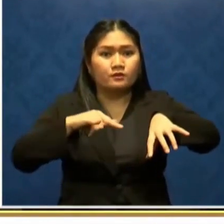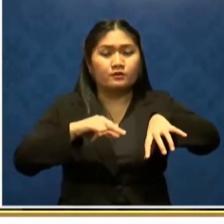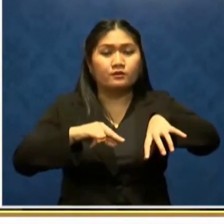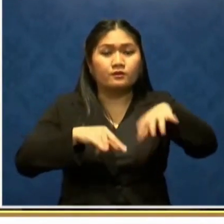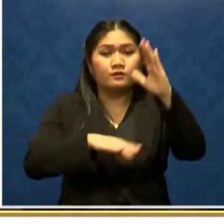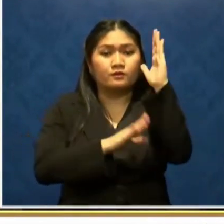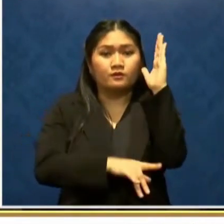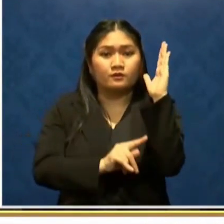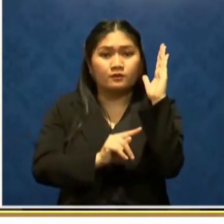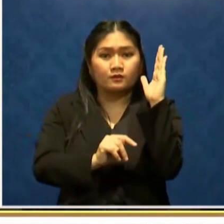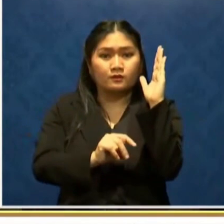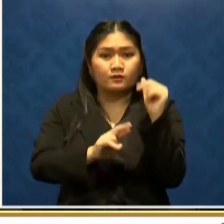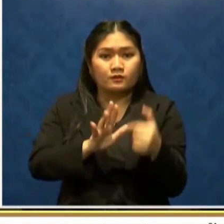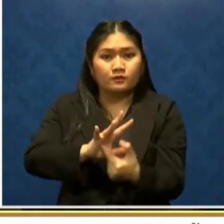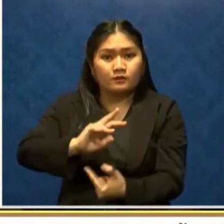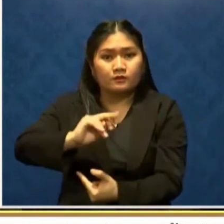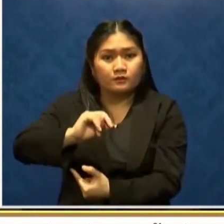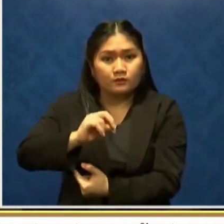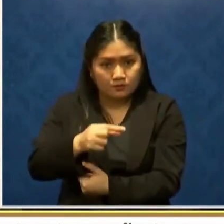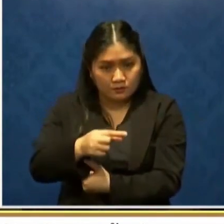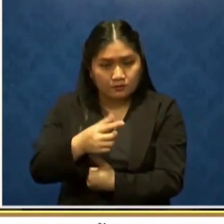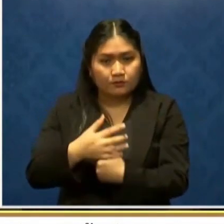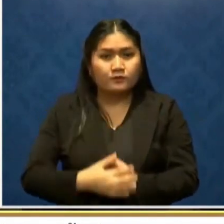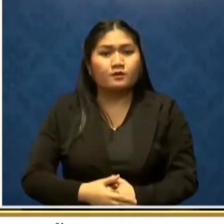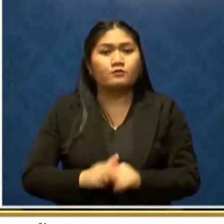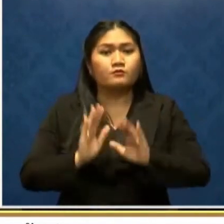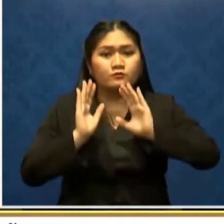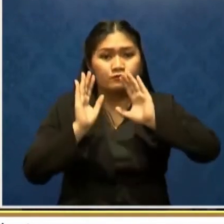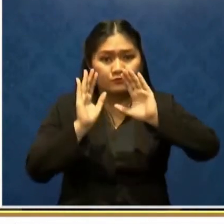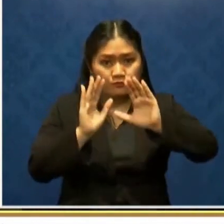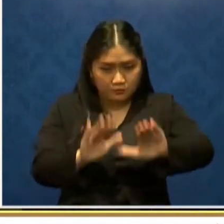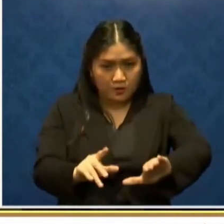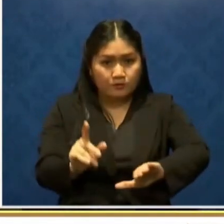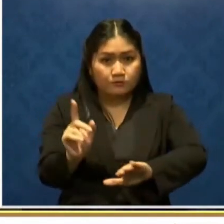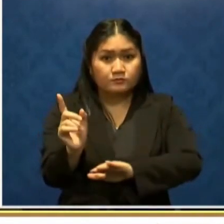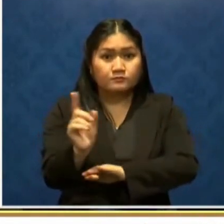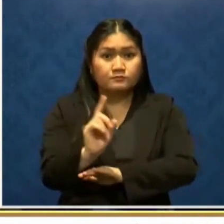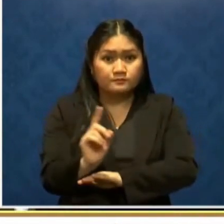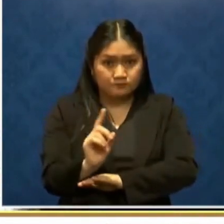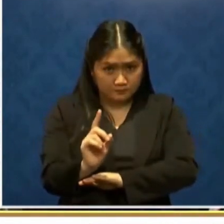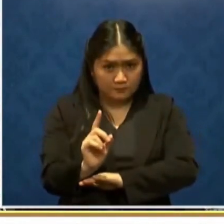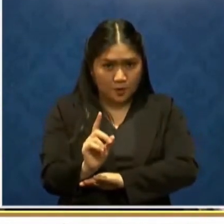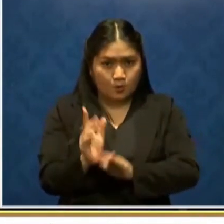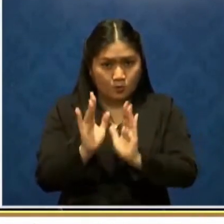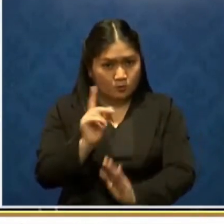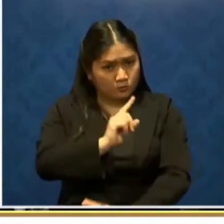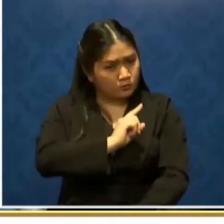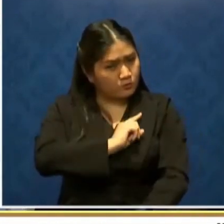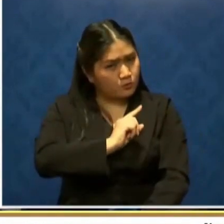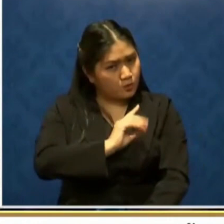ควากทานสภาไปยังกระสวงคำนาคม และกลมท่ากาศยาน ผู้รผชอบ